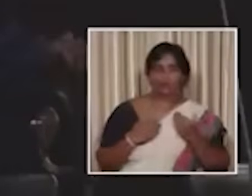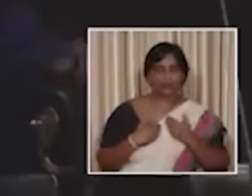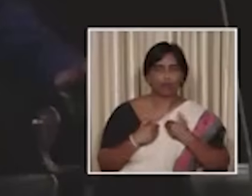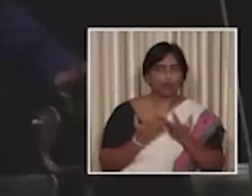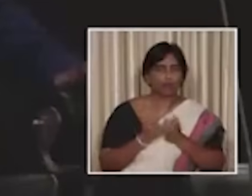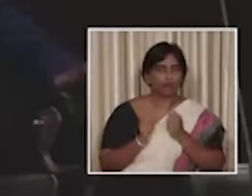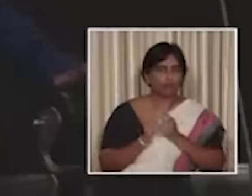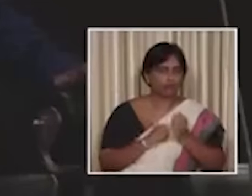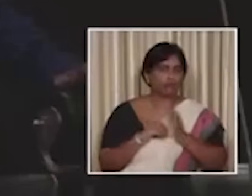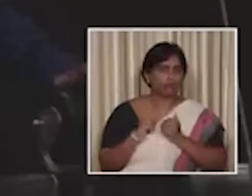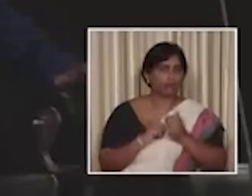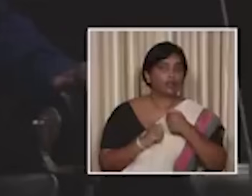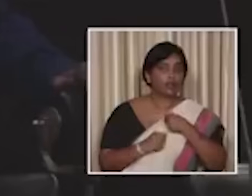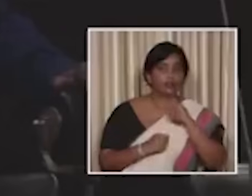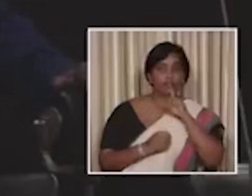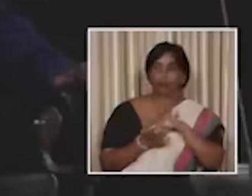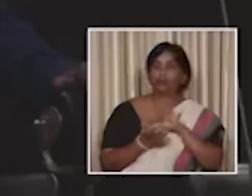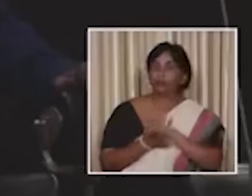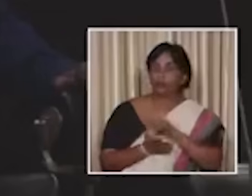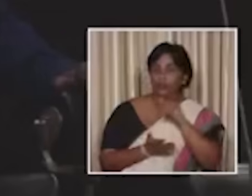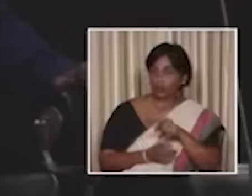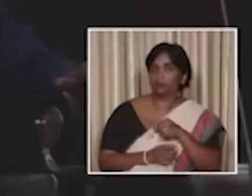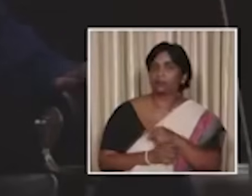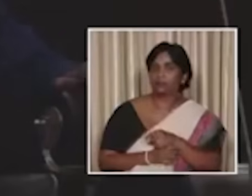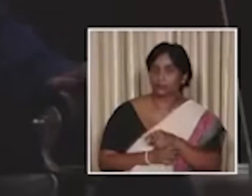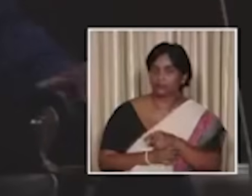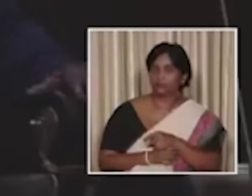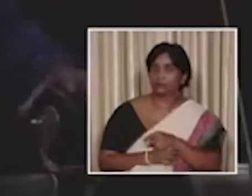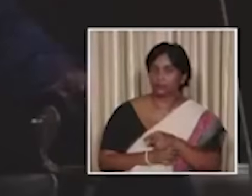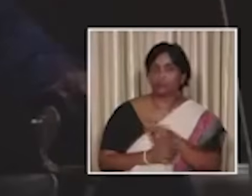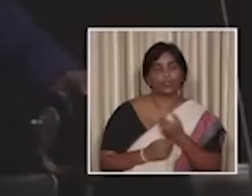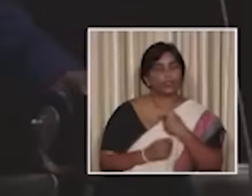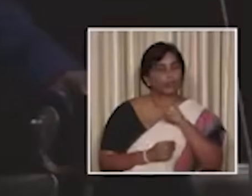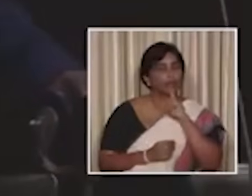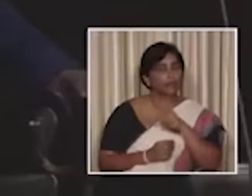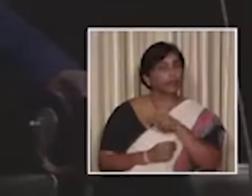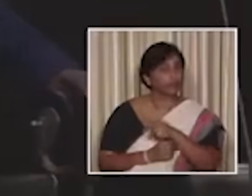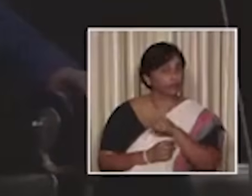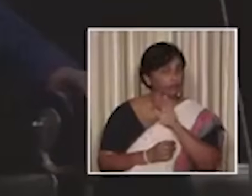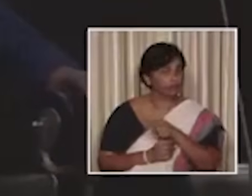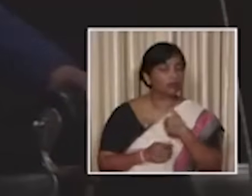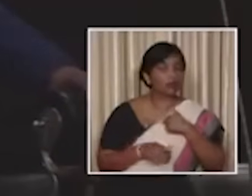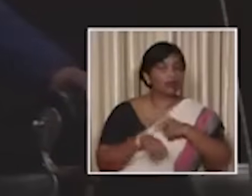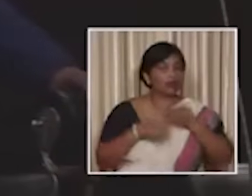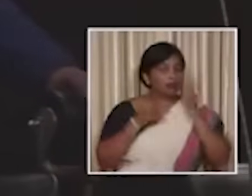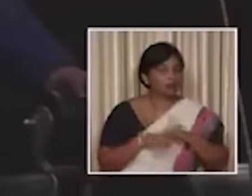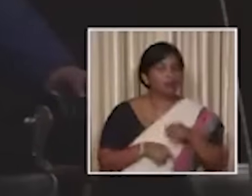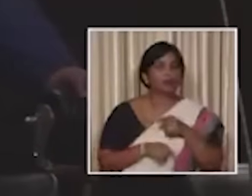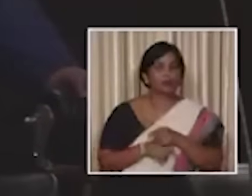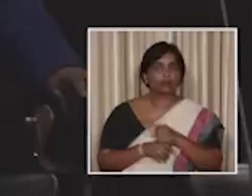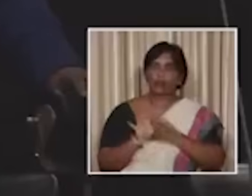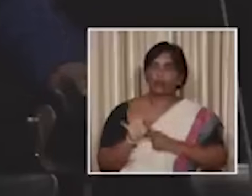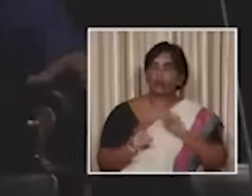பாராளுமன்றில் வரவு செலவு திட்ட குழுநிலை விவாதத்தில் கலந்து கொண்டு பேசும்போது இதனை தெரிவித்தார். இதன்போது மேலும் கருத்து தெரிவித்த